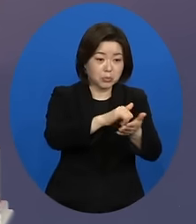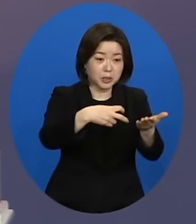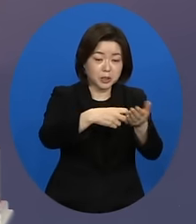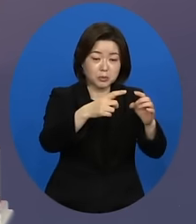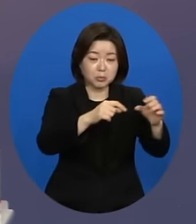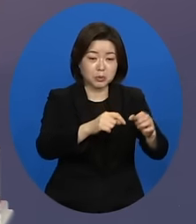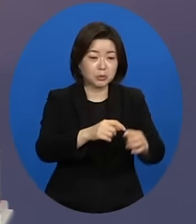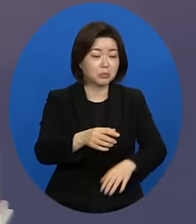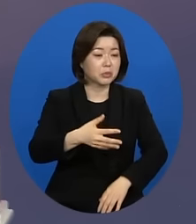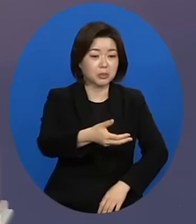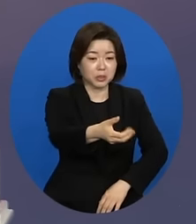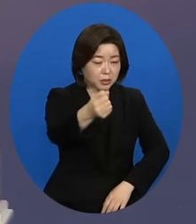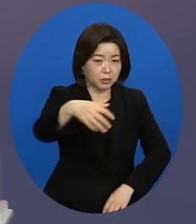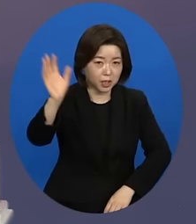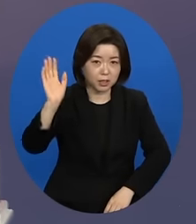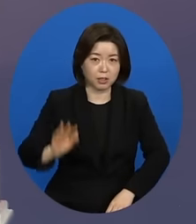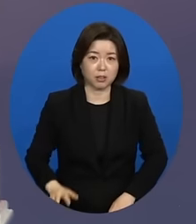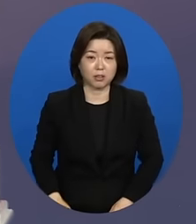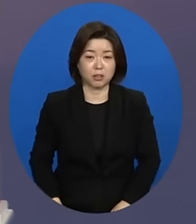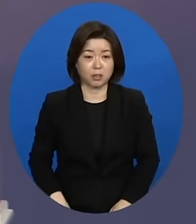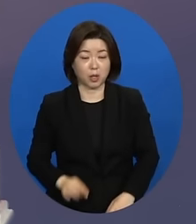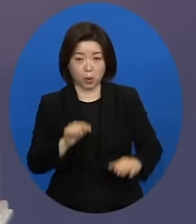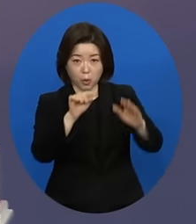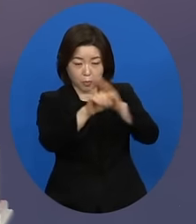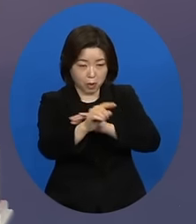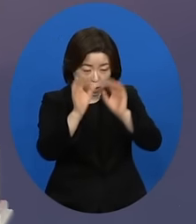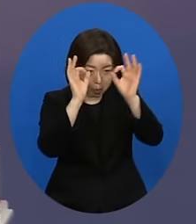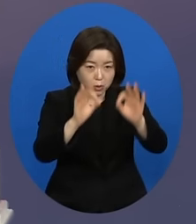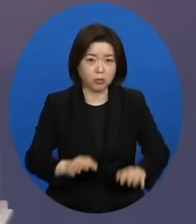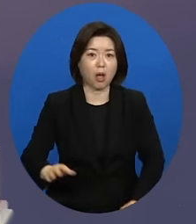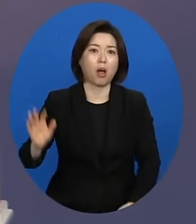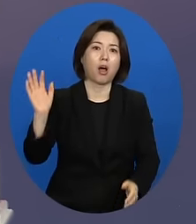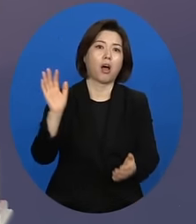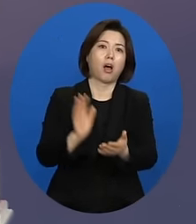있어요. 그 여행사에 가서 보니까 어이구